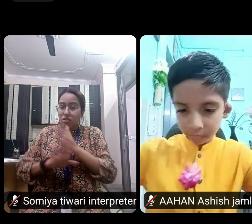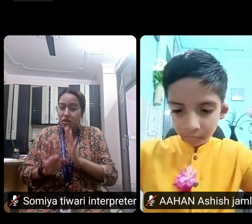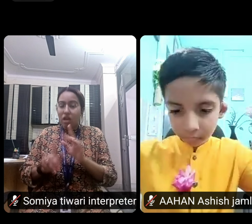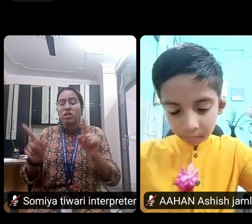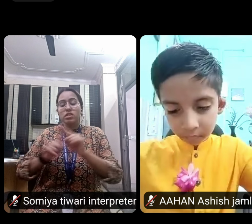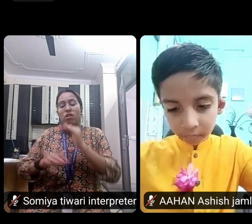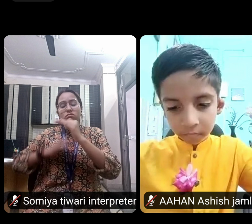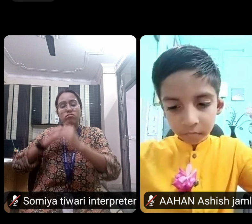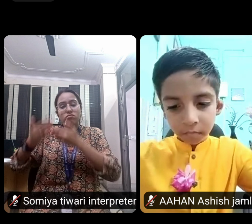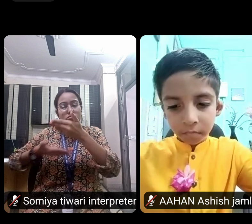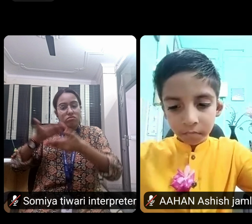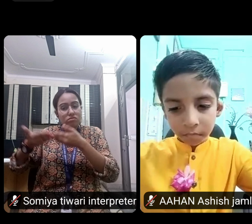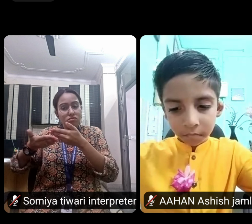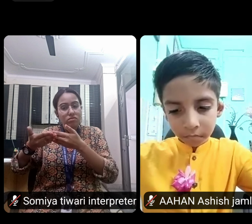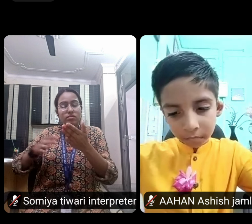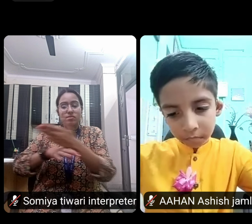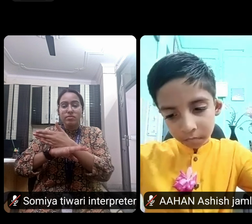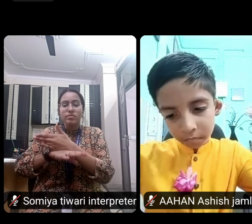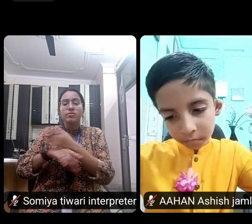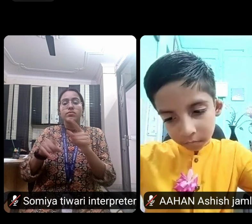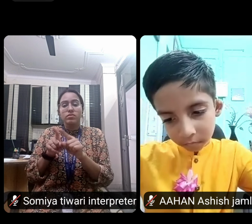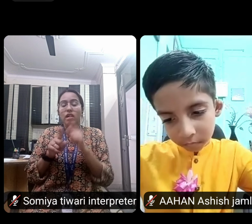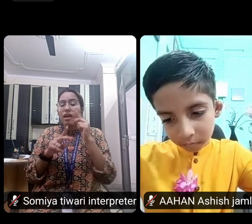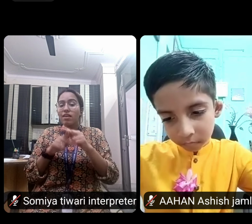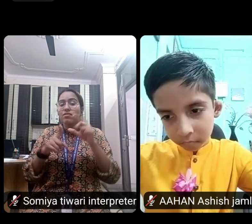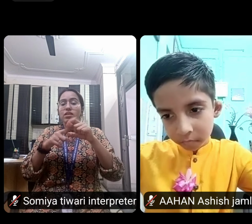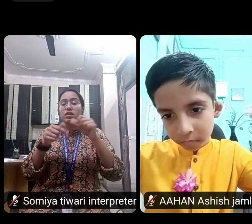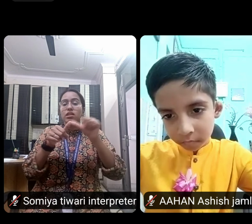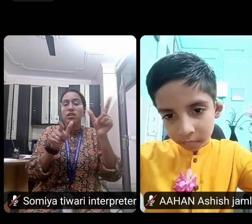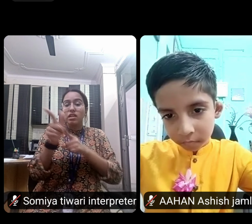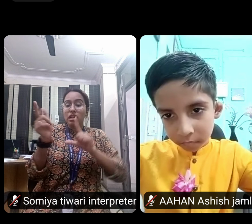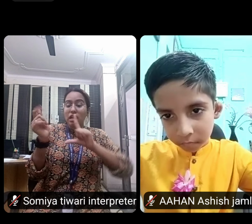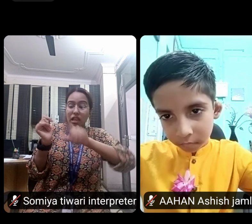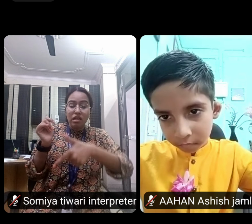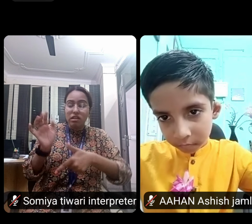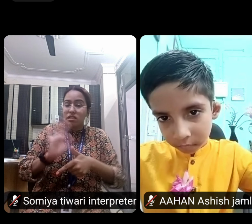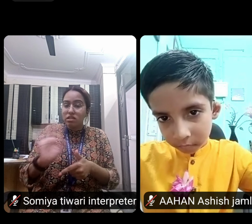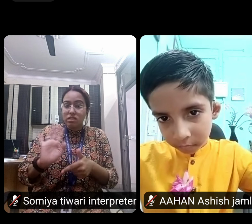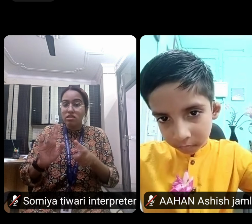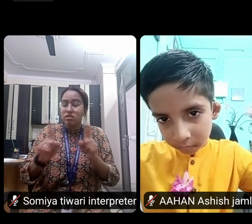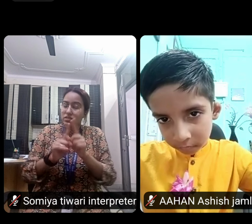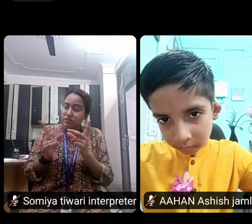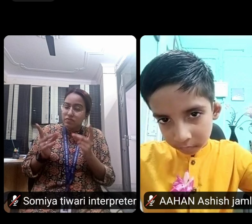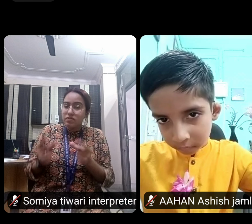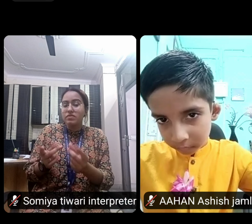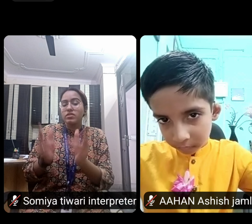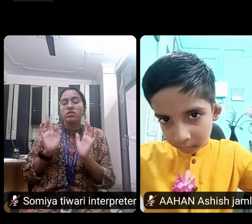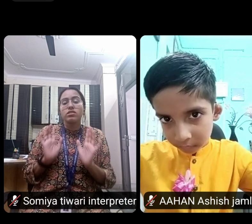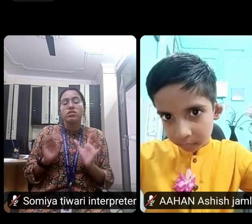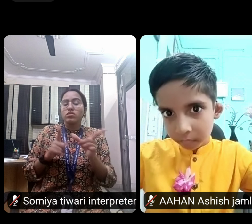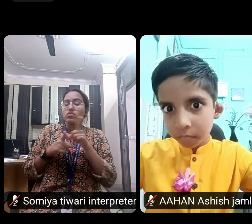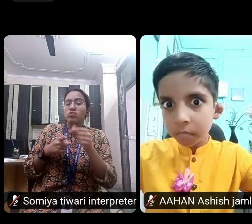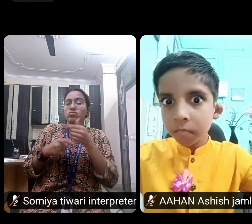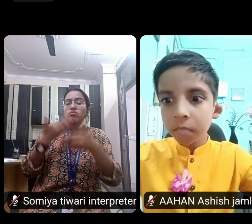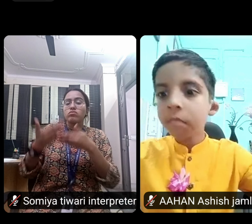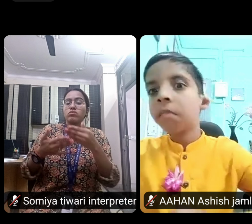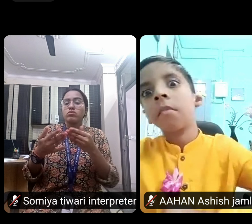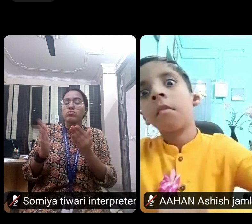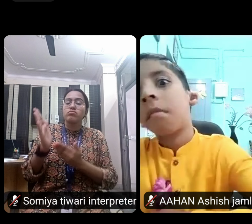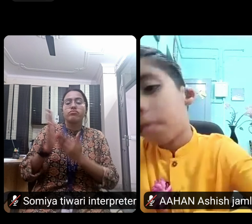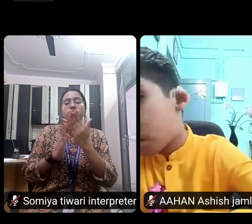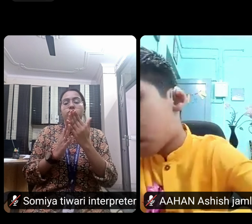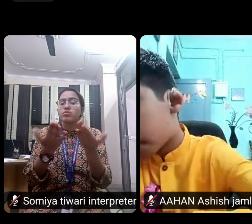डेवलपमेंटल सीवियरिटी क्या है, डिले की सीवियरिटी, उसमें क्या क्या एरियाज अफेक्टेड है, सारा कुछ डिपेंड करके